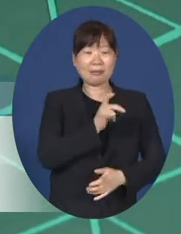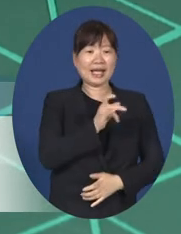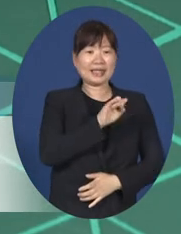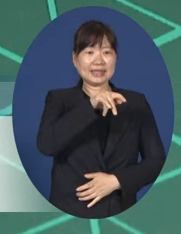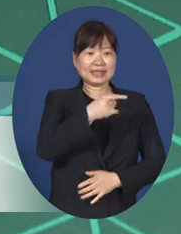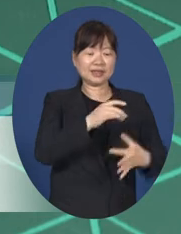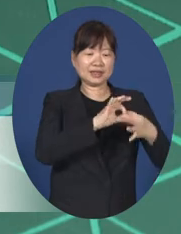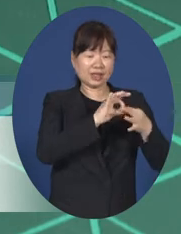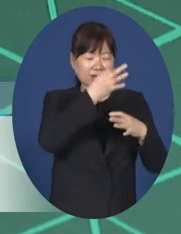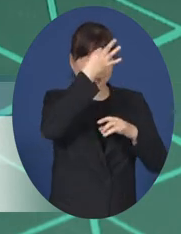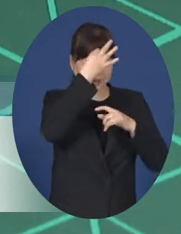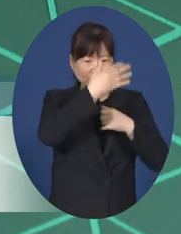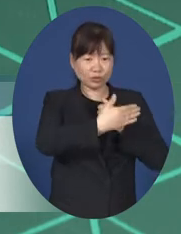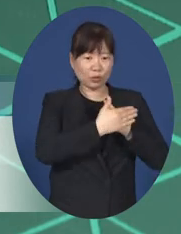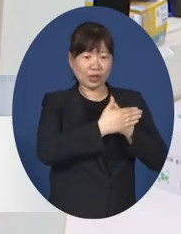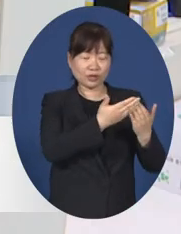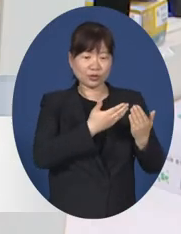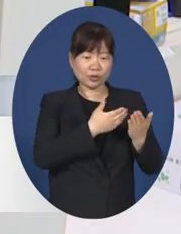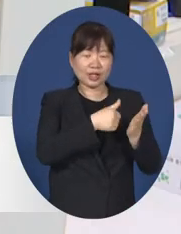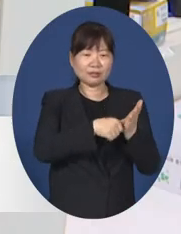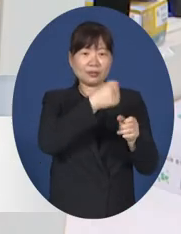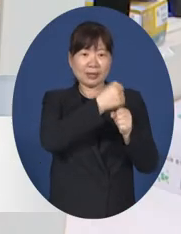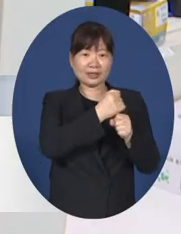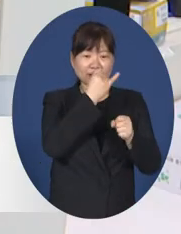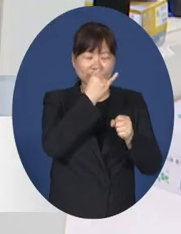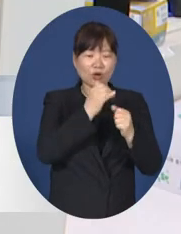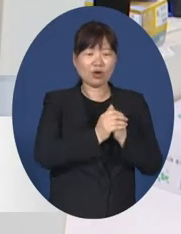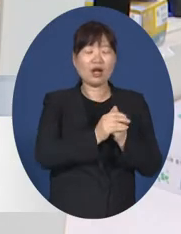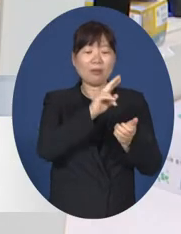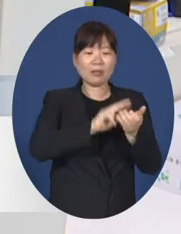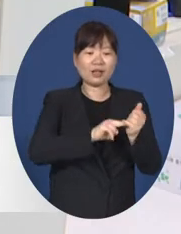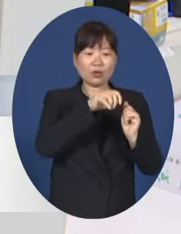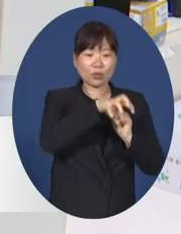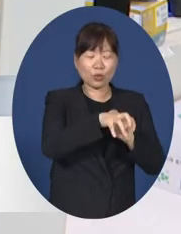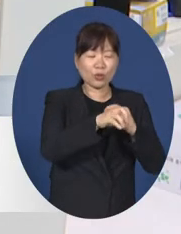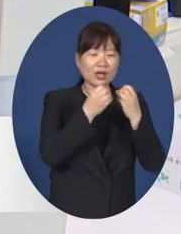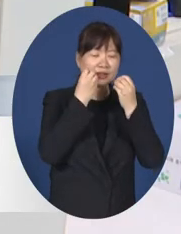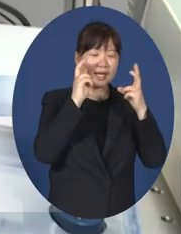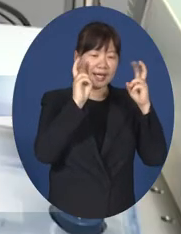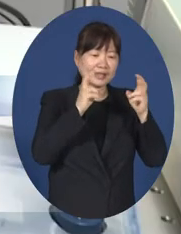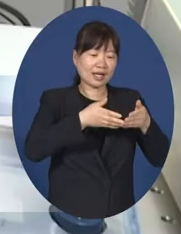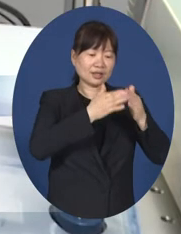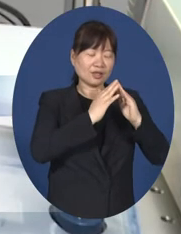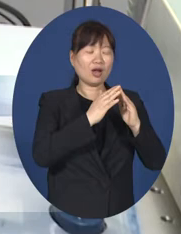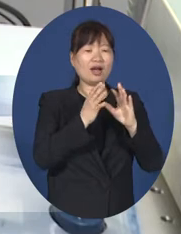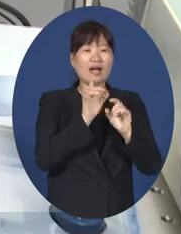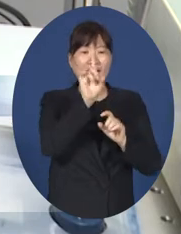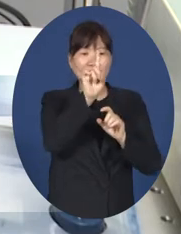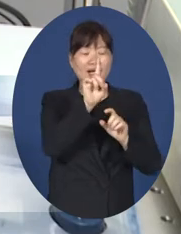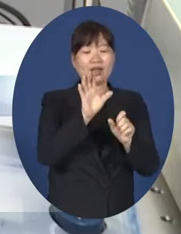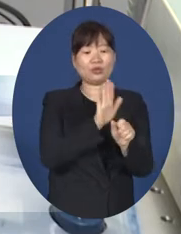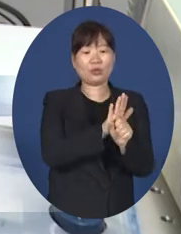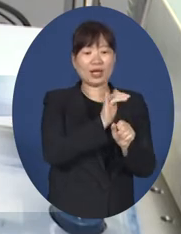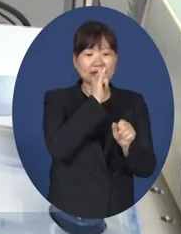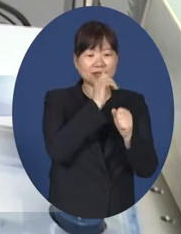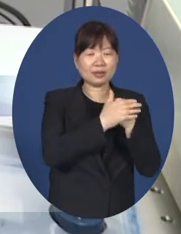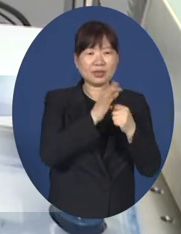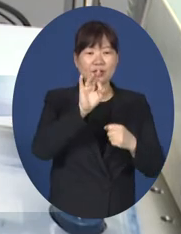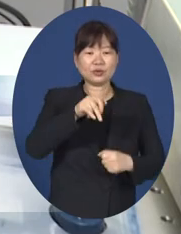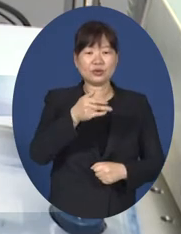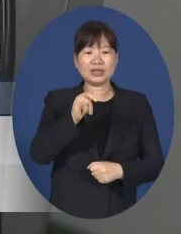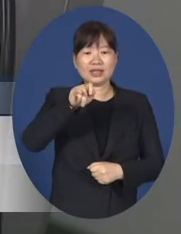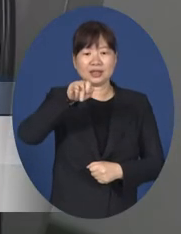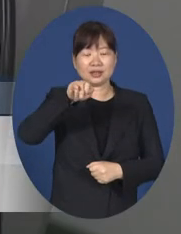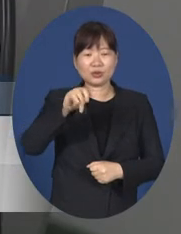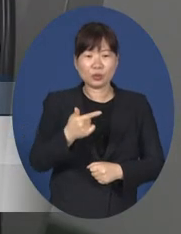기술 컨설팅에서 제품화, 그리고 창업 및 판로 개척까지 원스톱으로 지원함으로써 유니콘 기업을